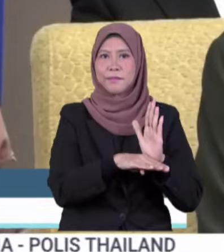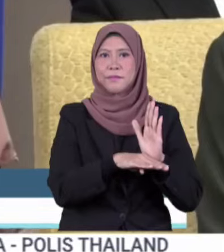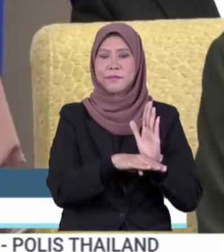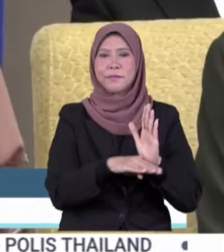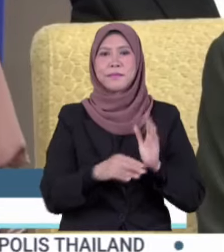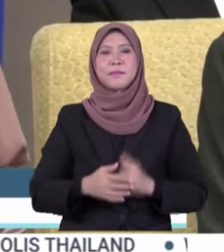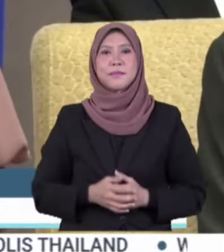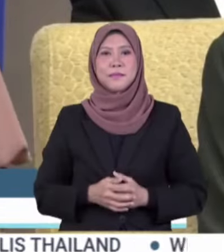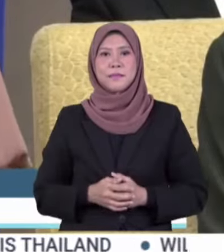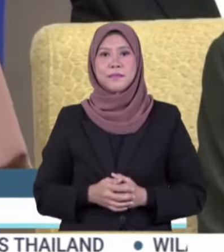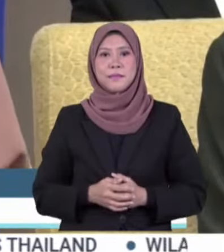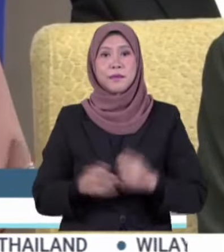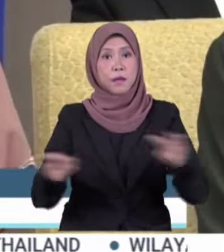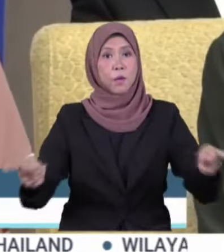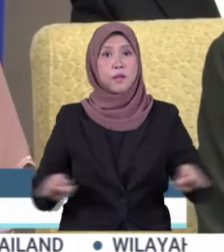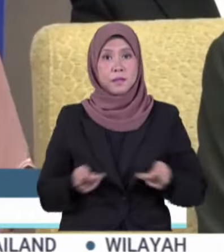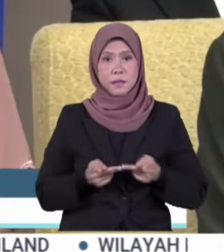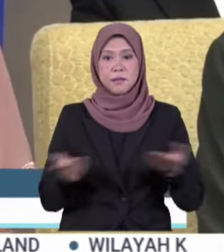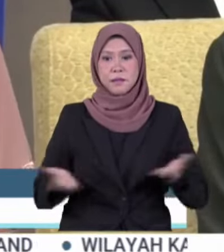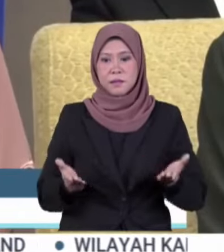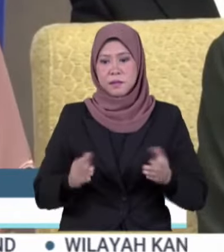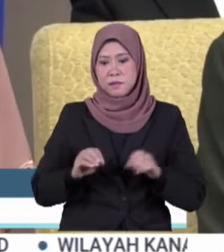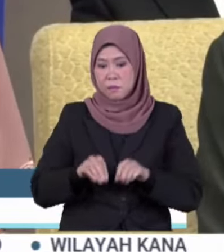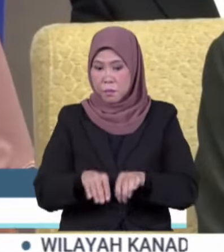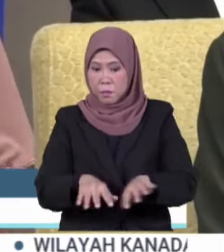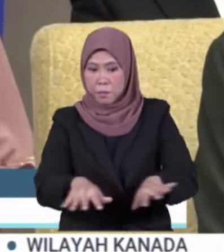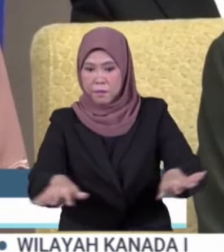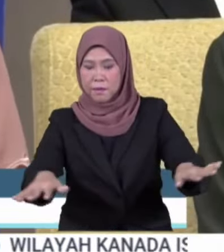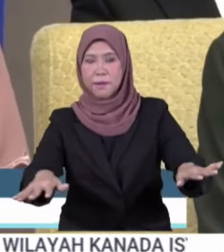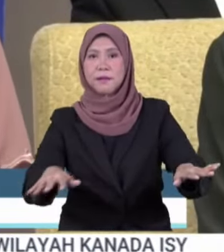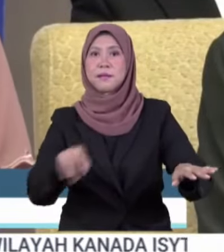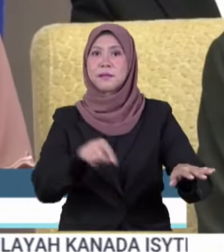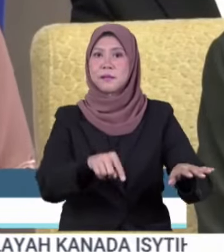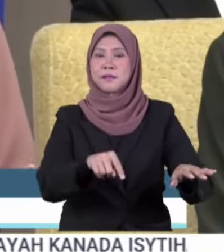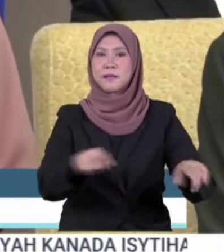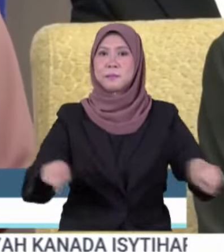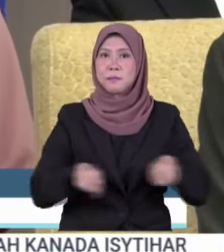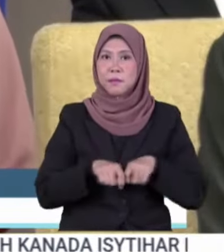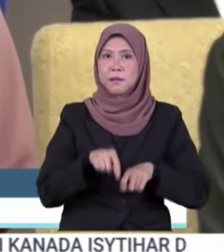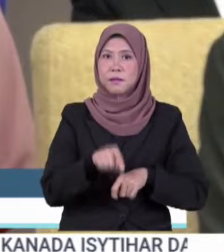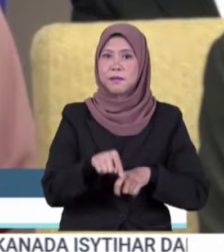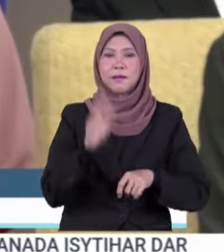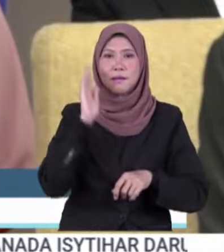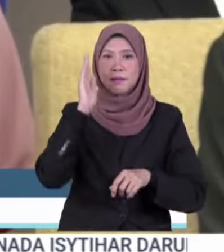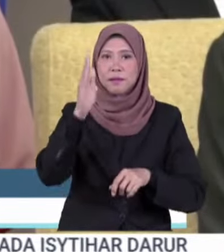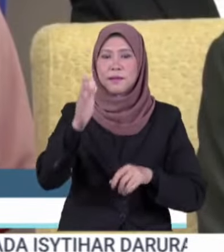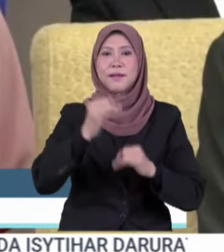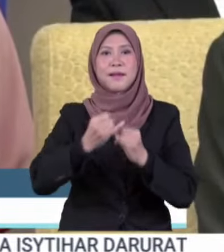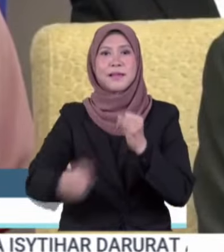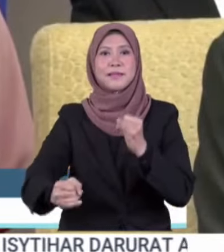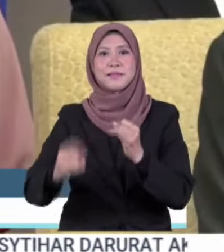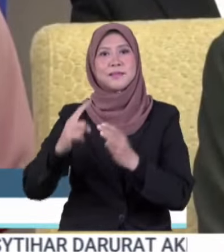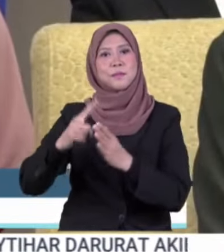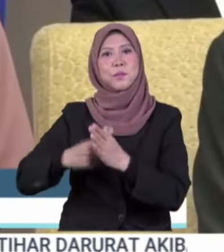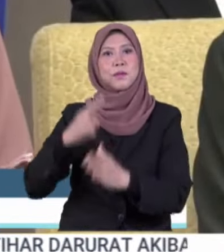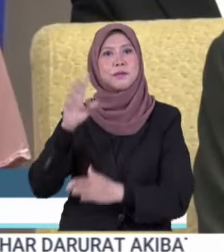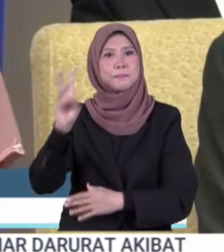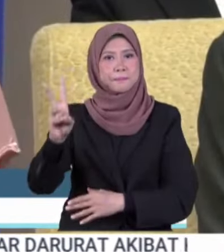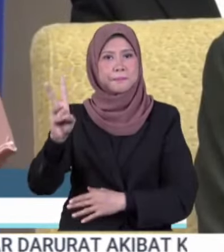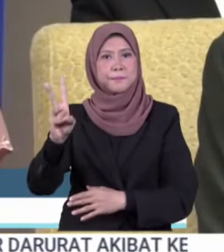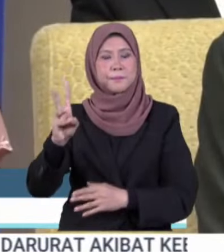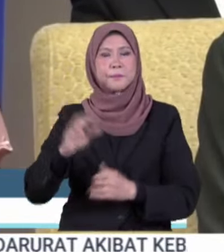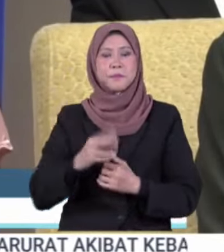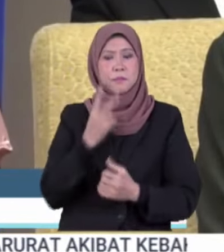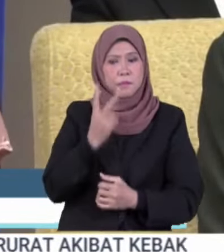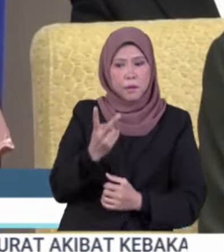kawasan tempatan jangkitan yang akan kita sepatutnya berakhir pada akhir Jun. Jadi kita